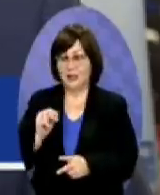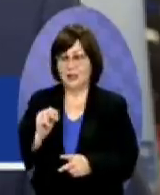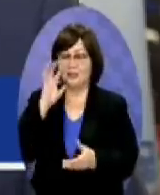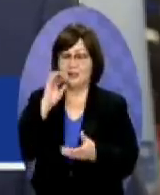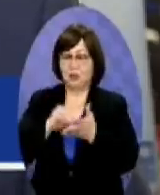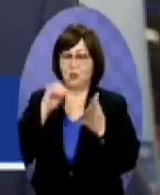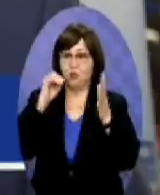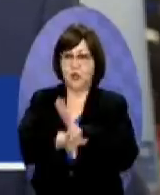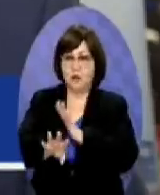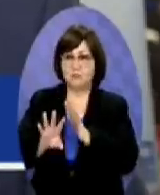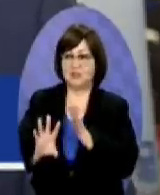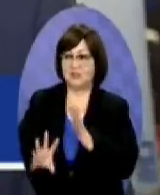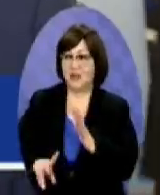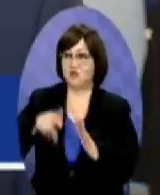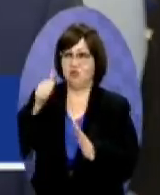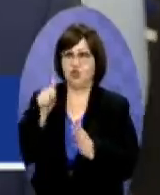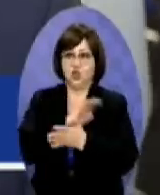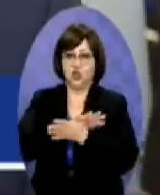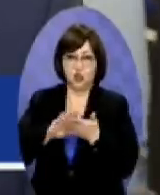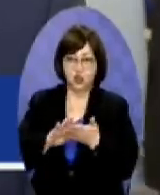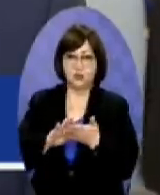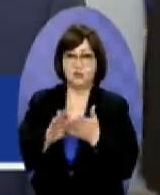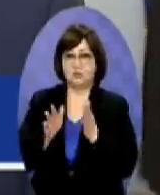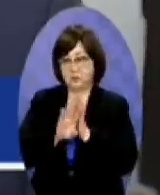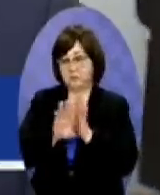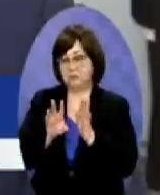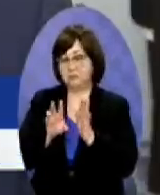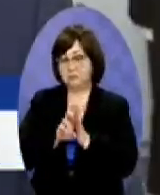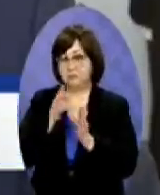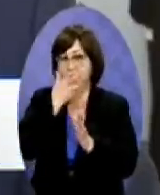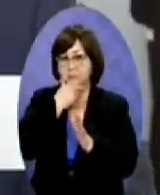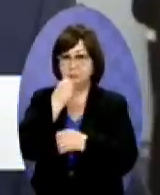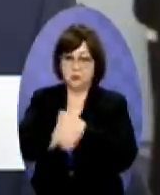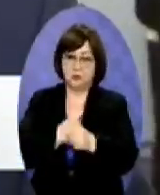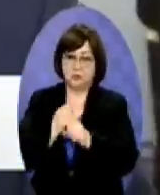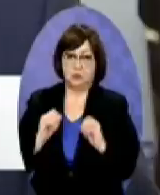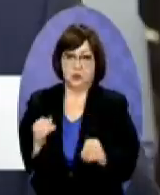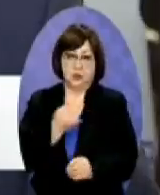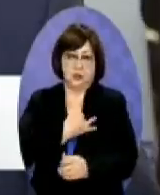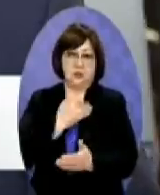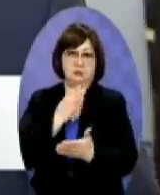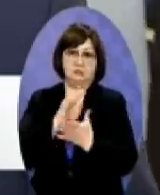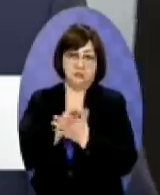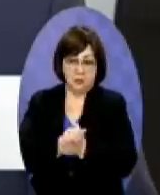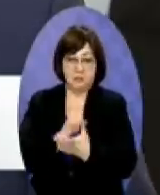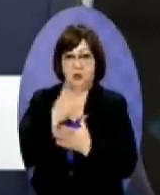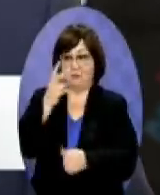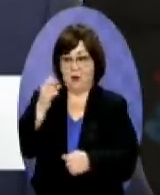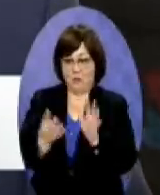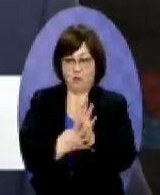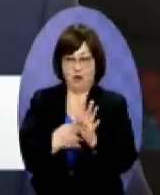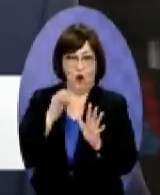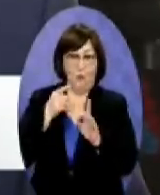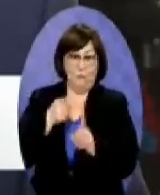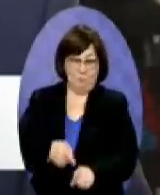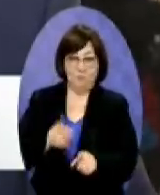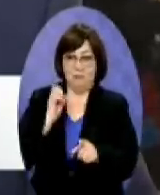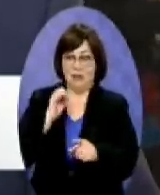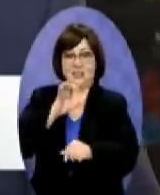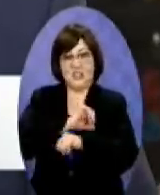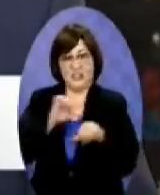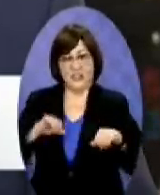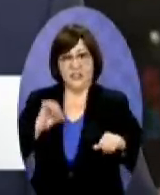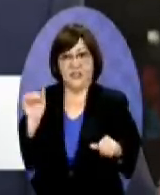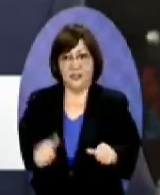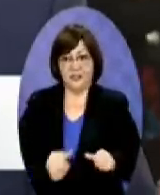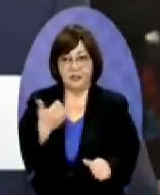дэвшил гаргасан шинэ хууц нээсэн ийм жил болох байхаа гэж ингэж бодож байгаа. А нөгөө талаас иргэдийн өөрсдийнх нь оролцоо бас маш чухал байна. Өөрсдийн